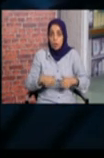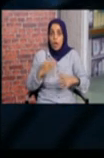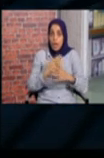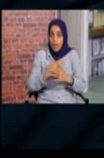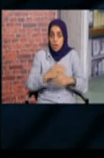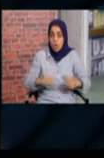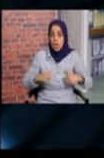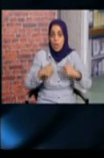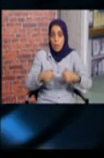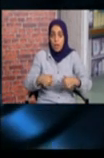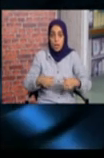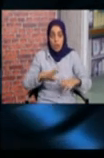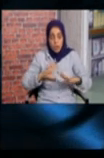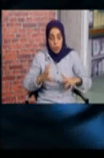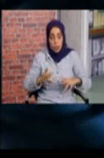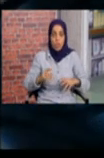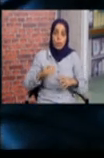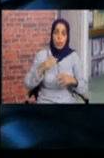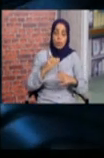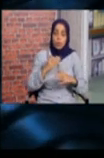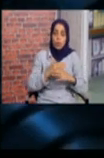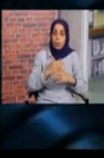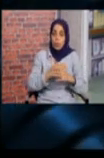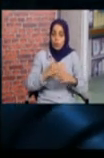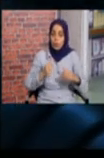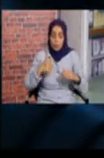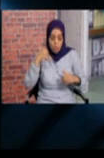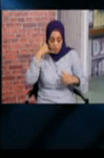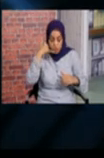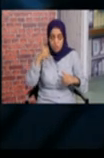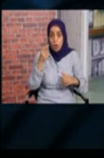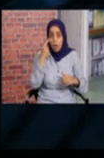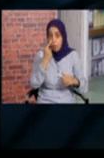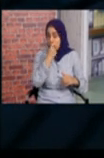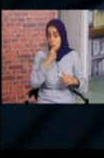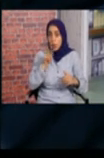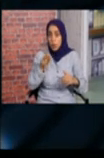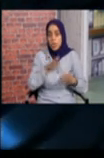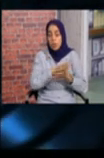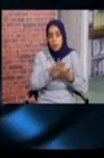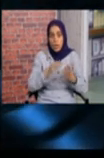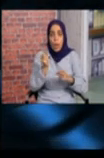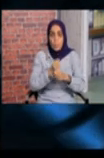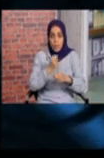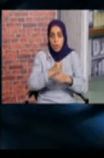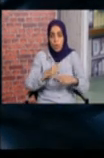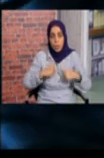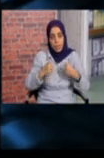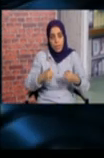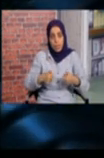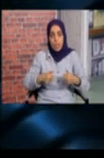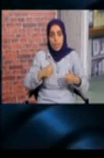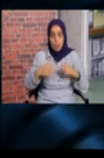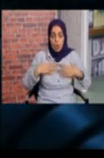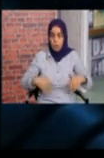علشان كمان نحاول ما يكونش في قوائم انتظار خاصه بالميه البيضاء، وكمان احنا بنشتغل من خلال اداره الخدمات